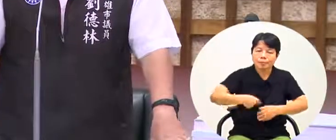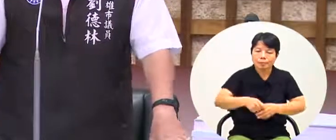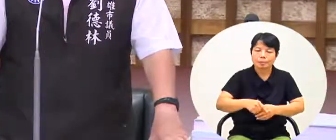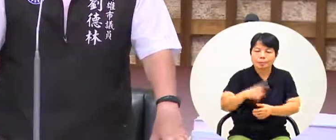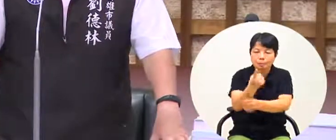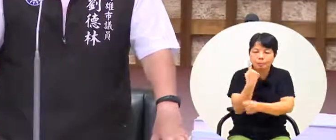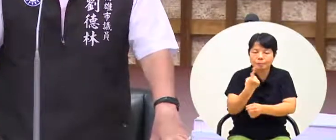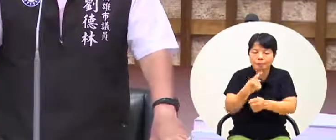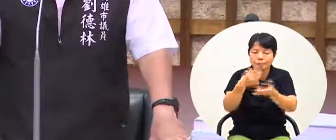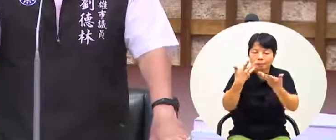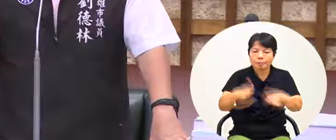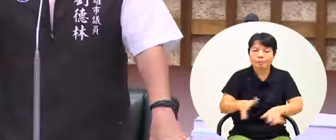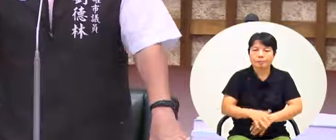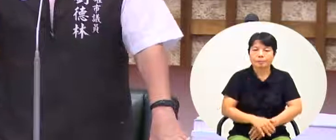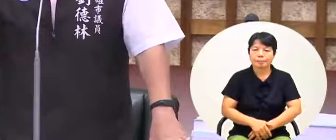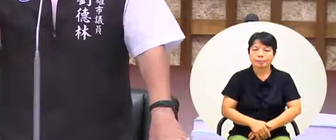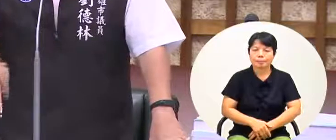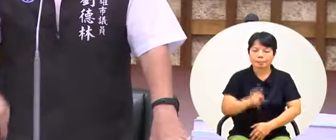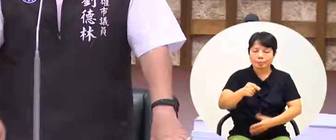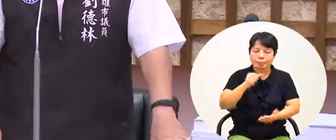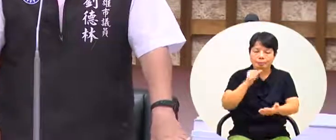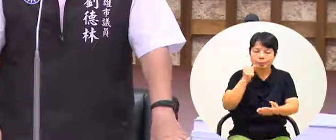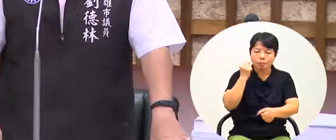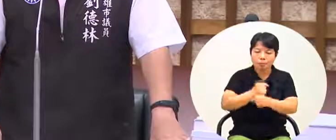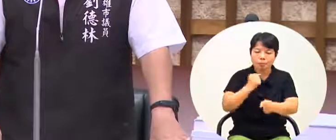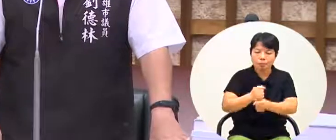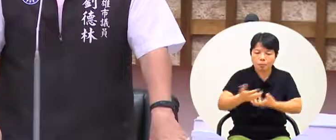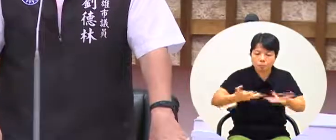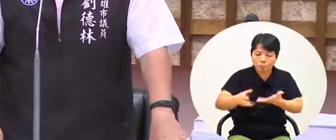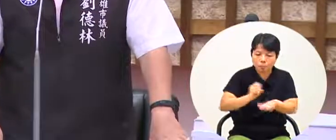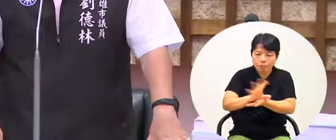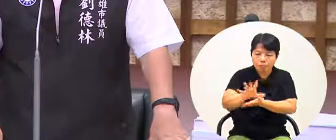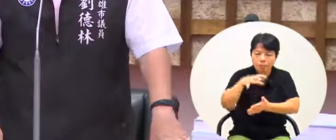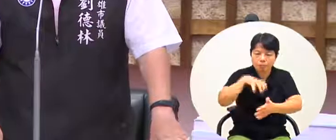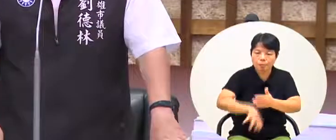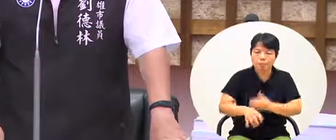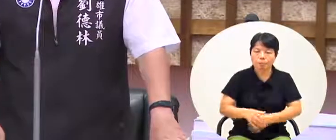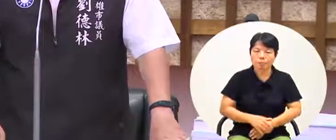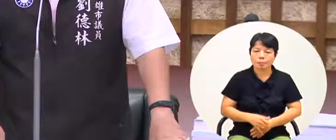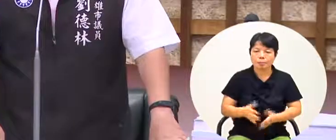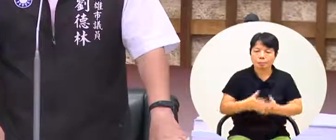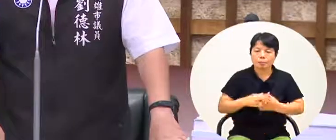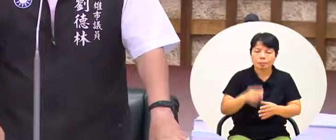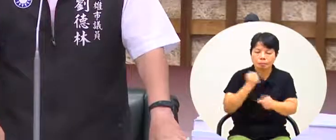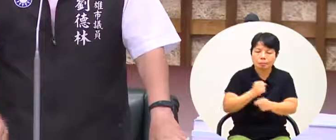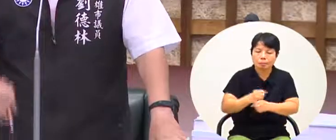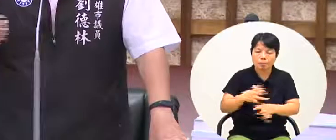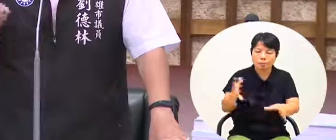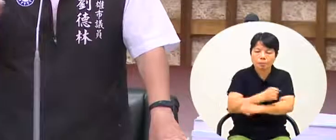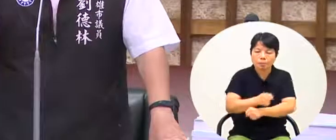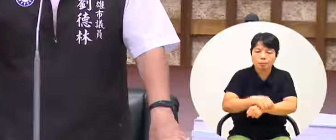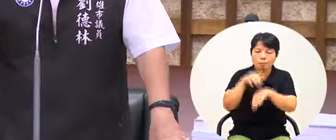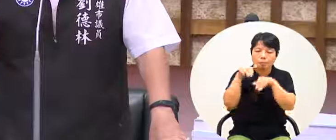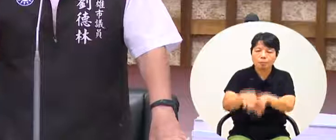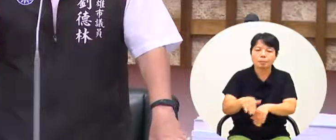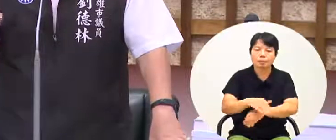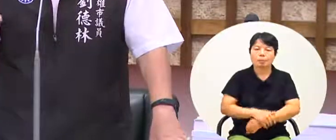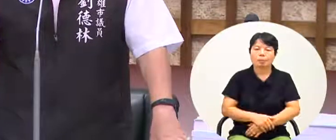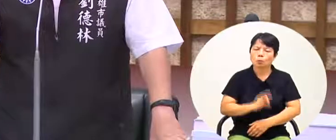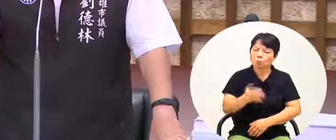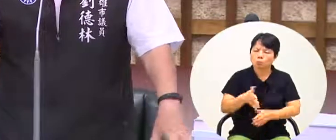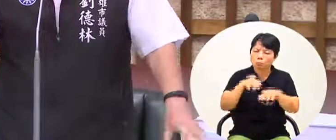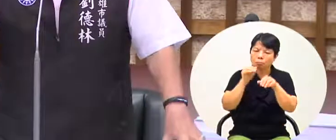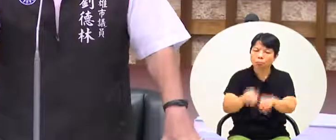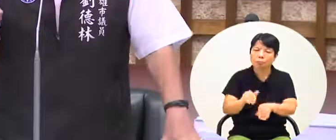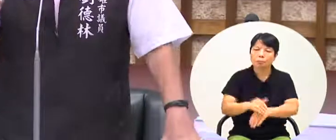工作报告里面，我们的所谓的失业率降低，您知道吧？失业率为什么会降低？每一年的百分毕